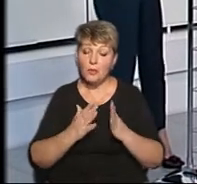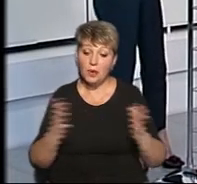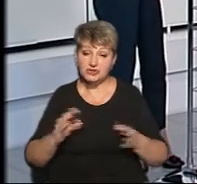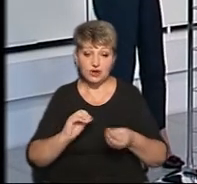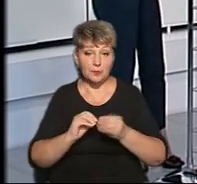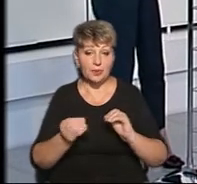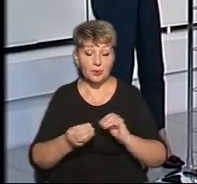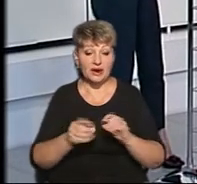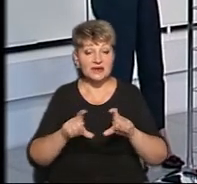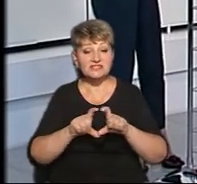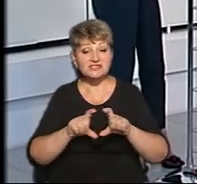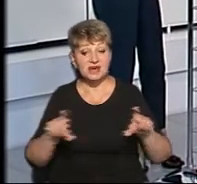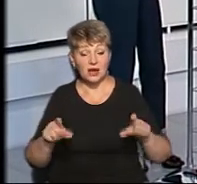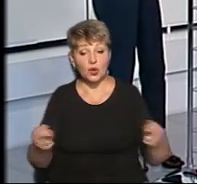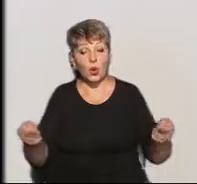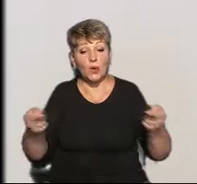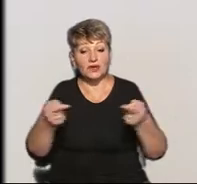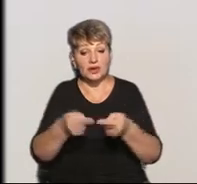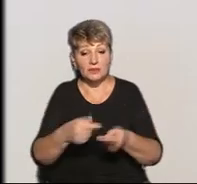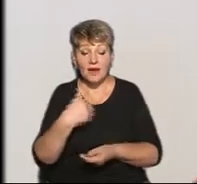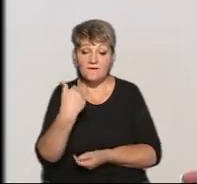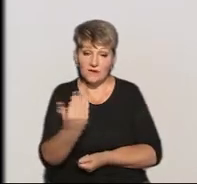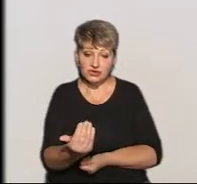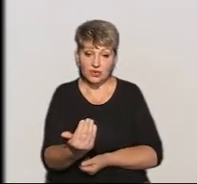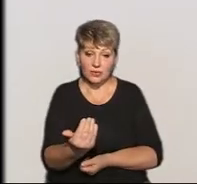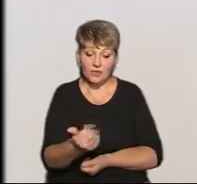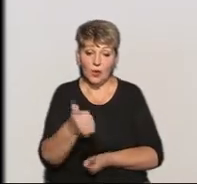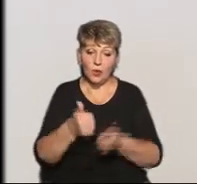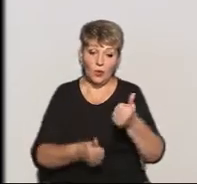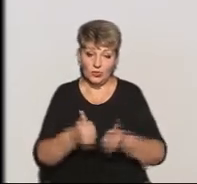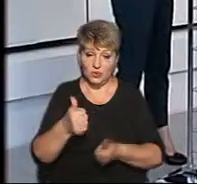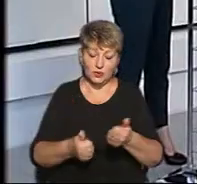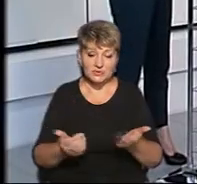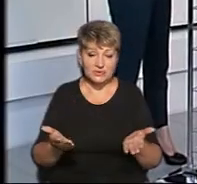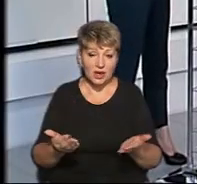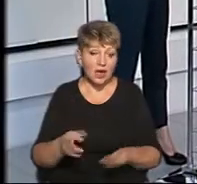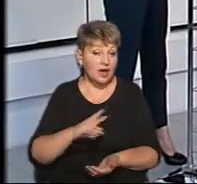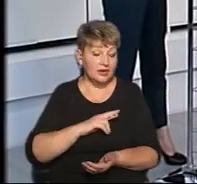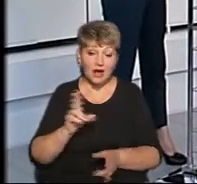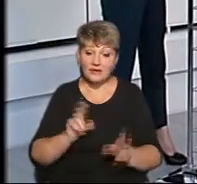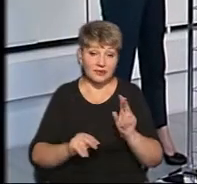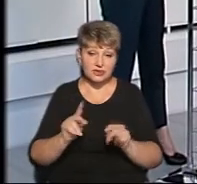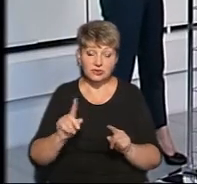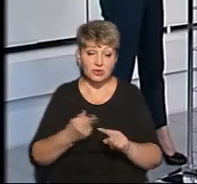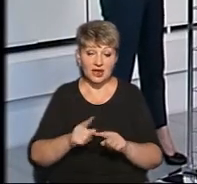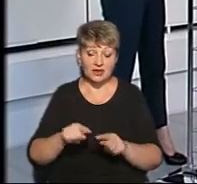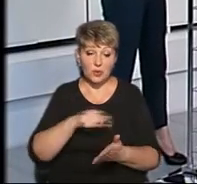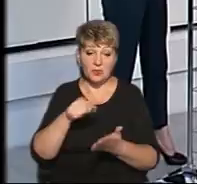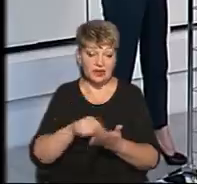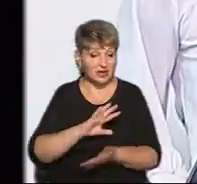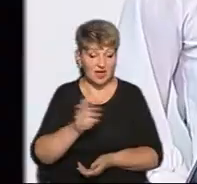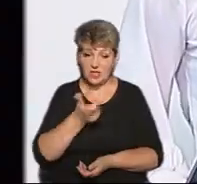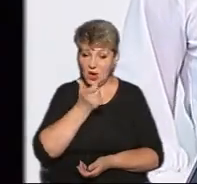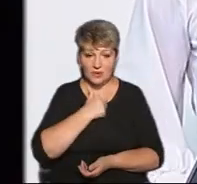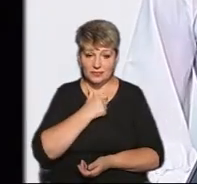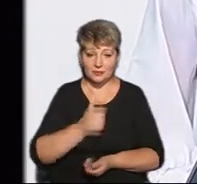проблеми закладу конкретного вашого конкурсу, тому я вважаю, що це питання некоректне.